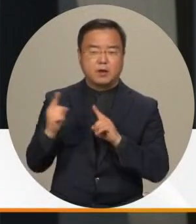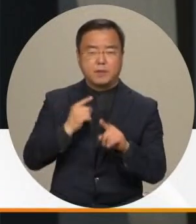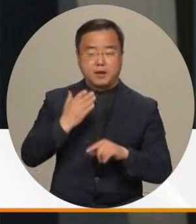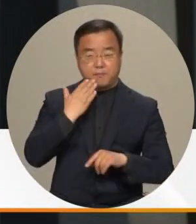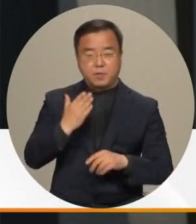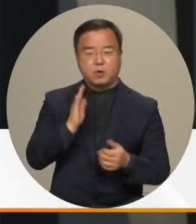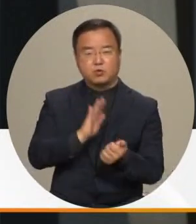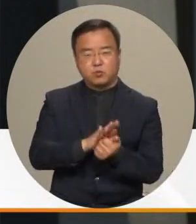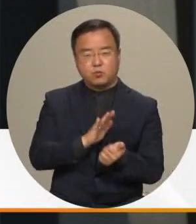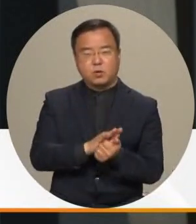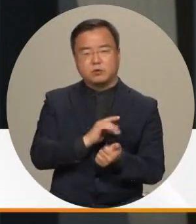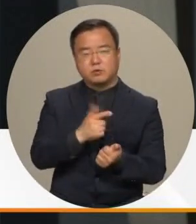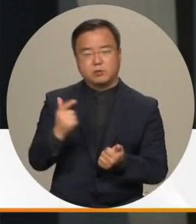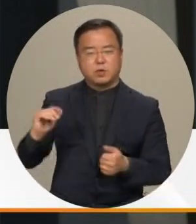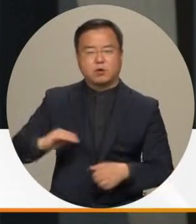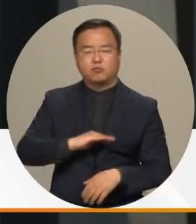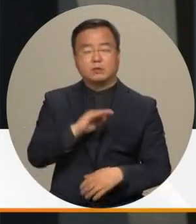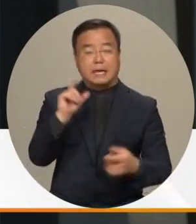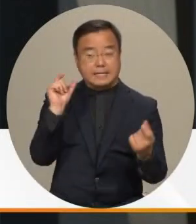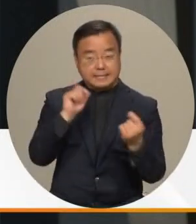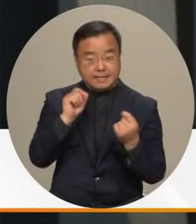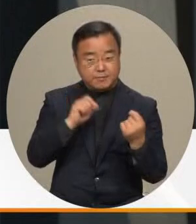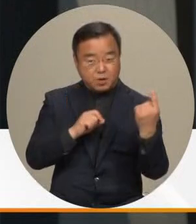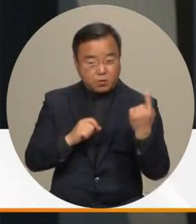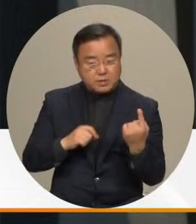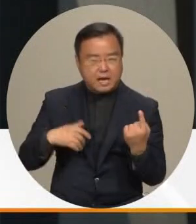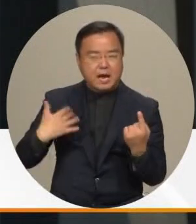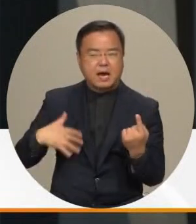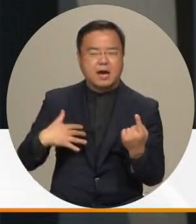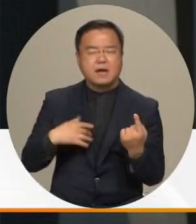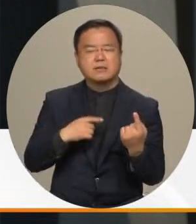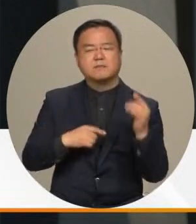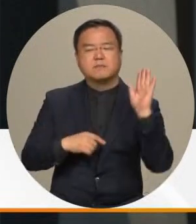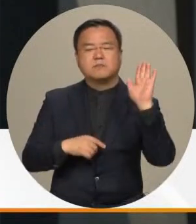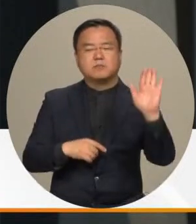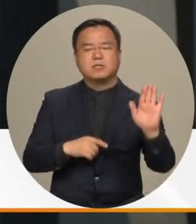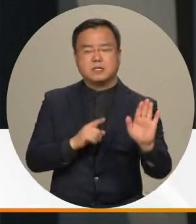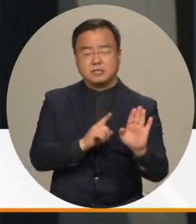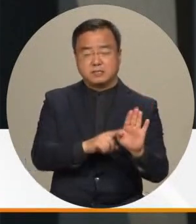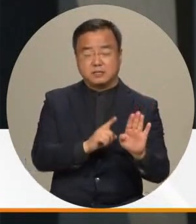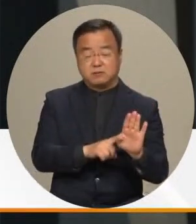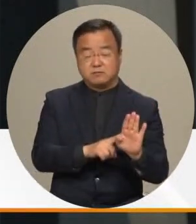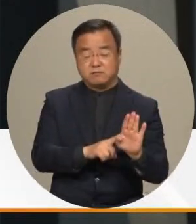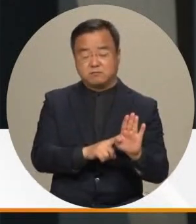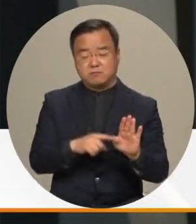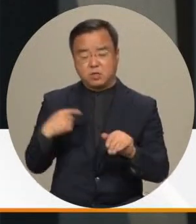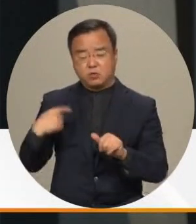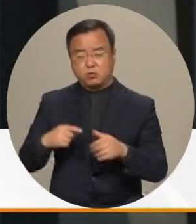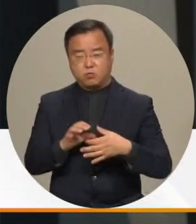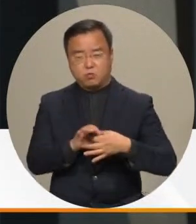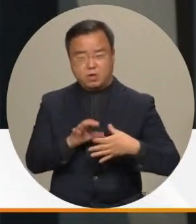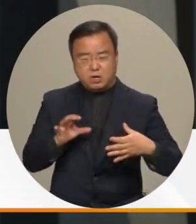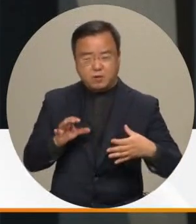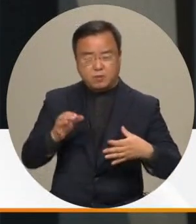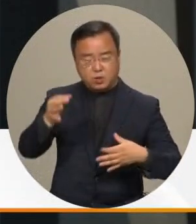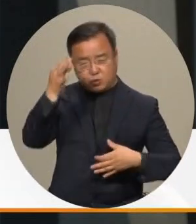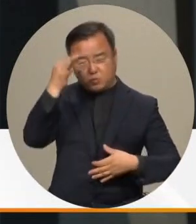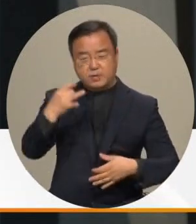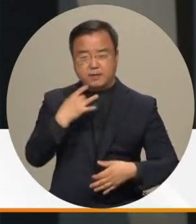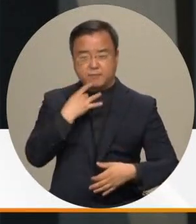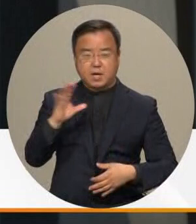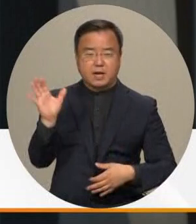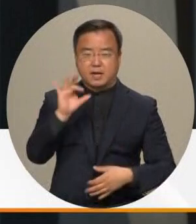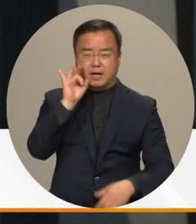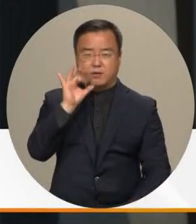도와주시고 우리가 아직 다가오지 않은 미래라는 이름으로 교육의 본질과는 다소 거리가 먼 테크만으로 교육을 뒤덮어서는 안 되겠다